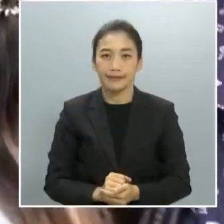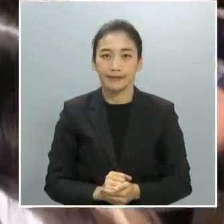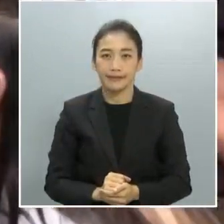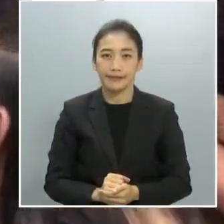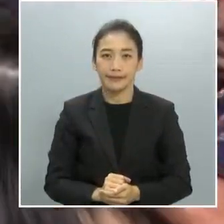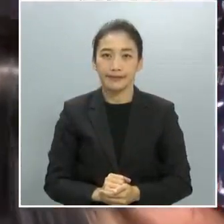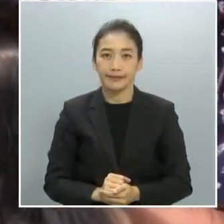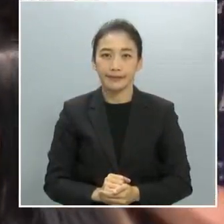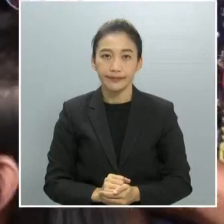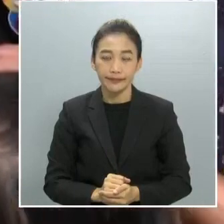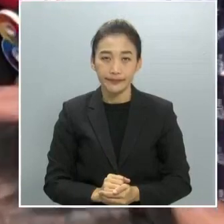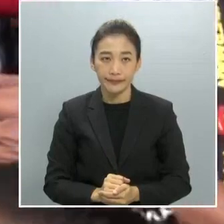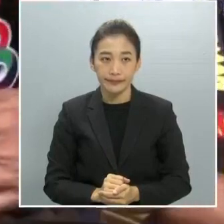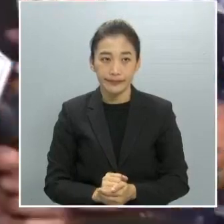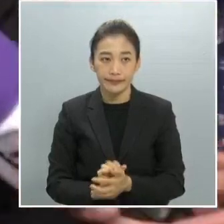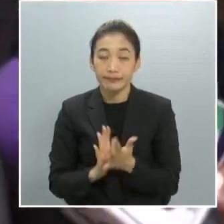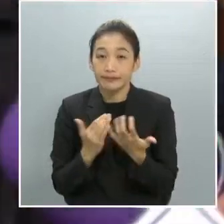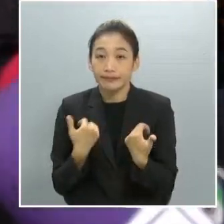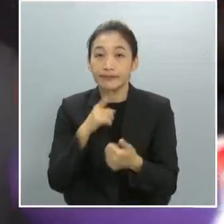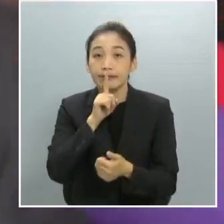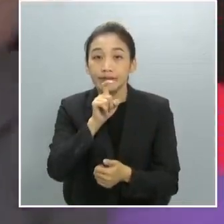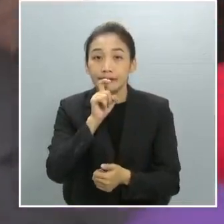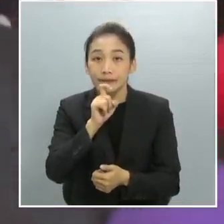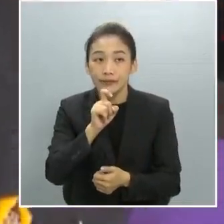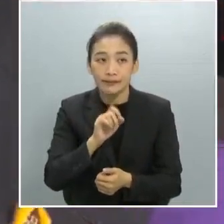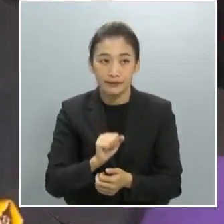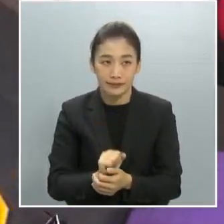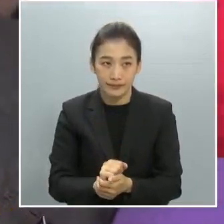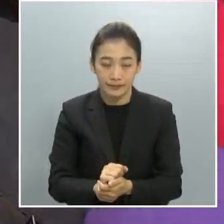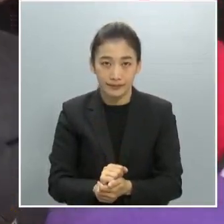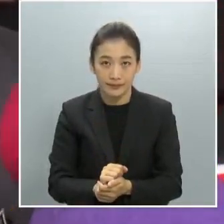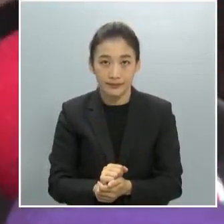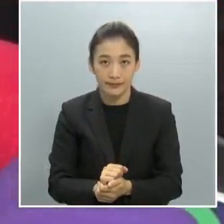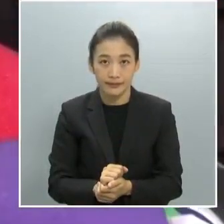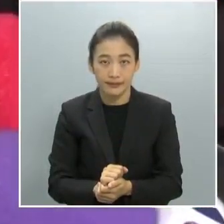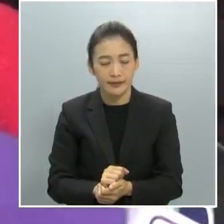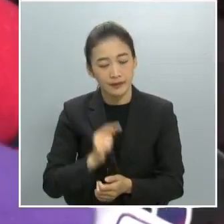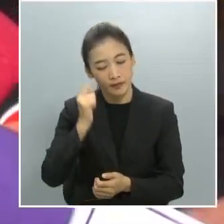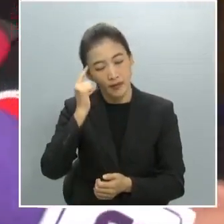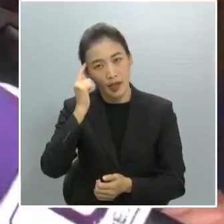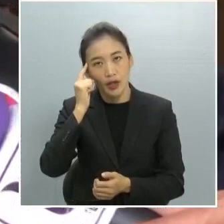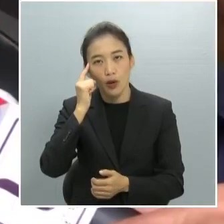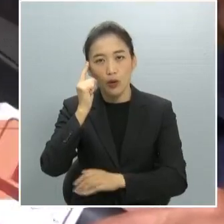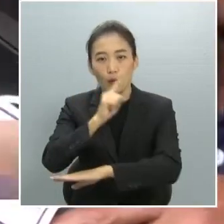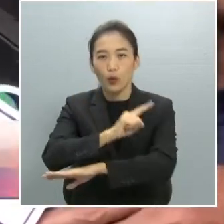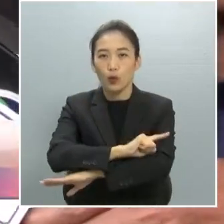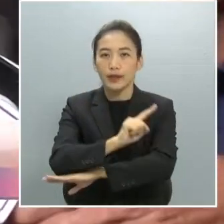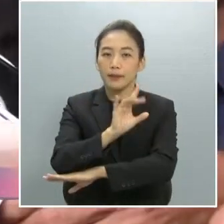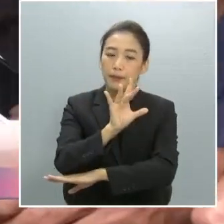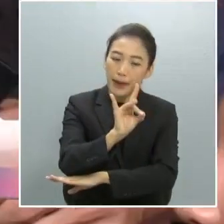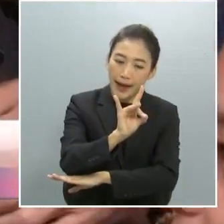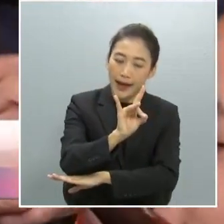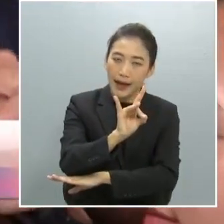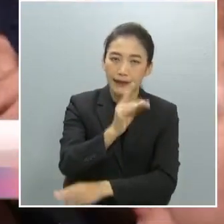เข้ากระทรวงวันไหนก็น่าจะวันที่น่าจะวันที่8หรือ11